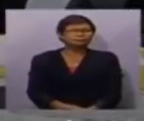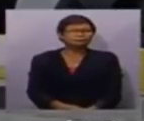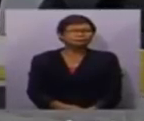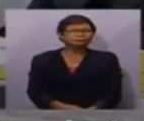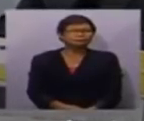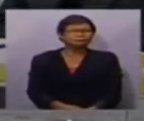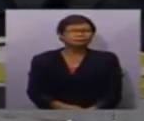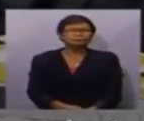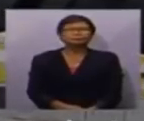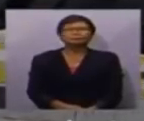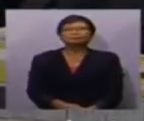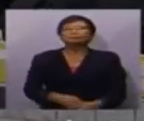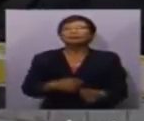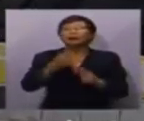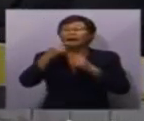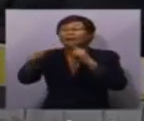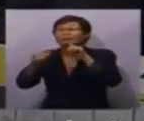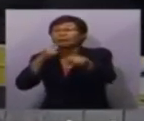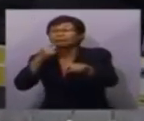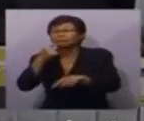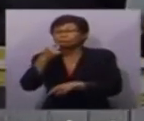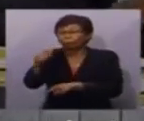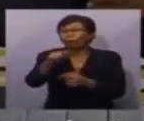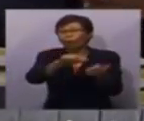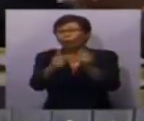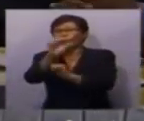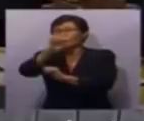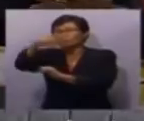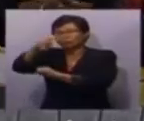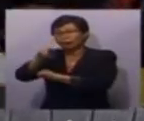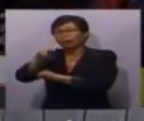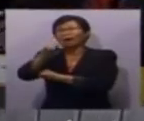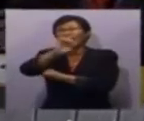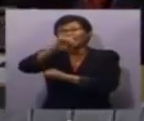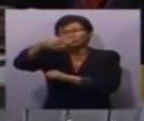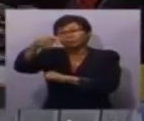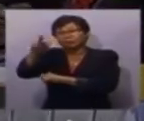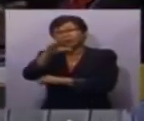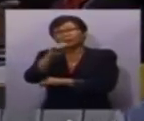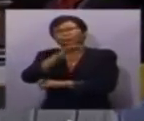dari masa ke semasa oleh SPR dan PDRM.